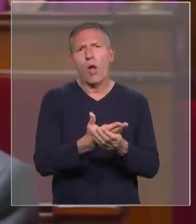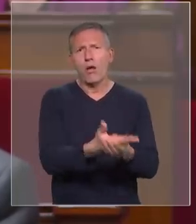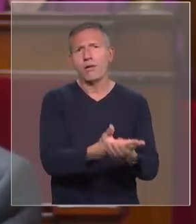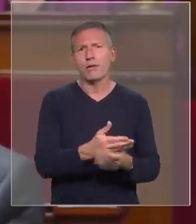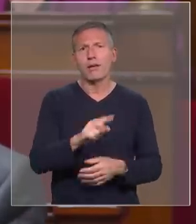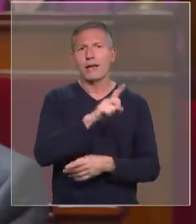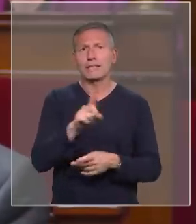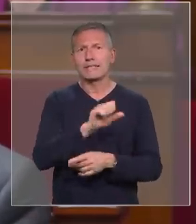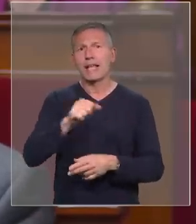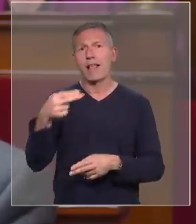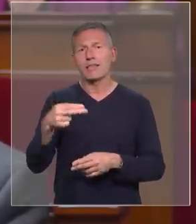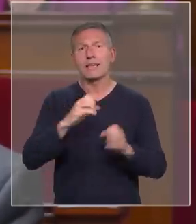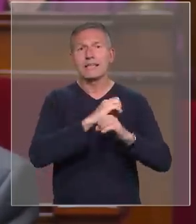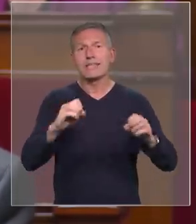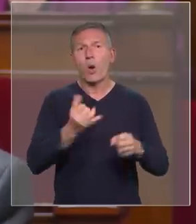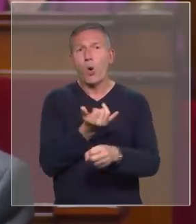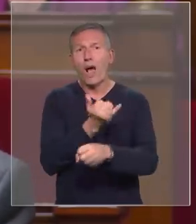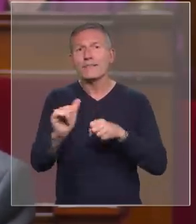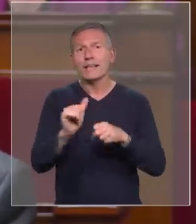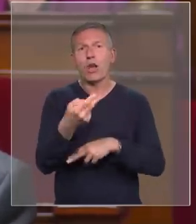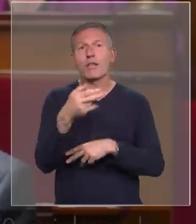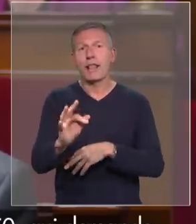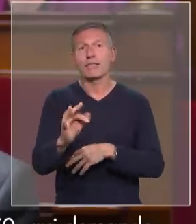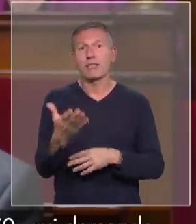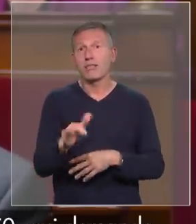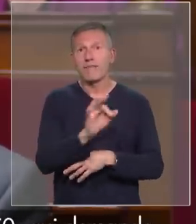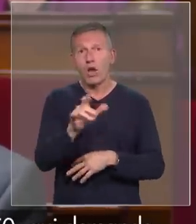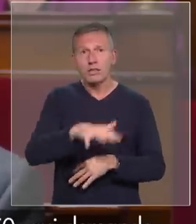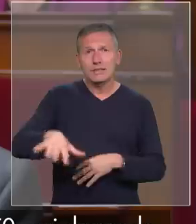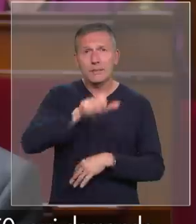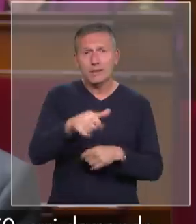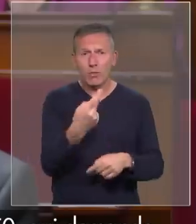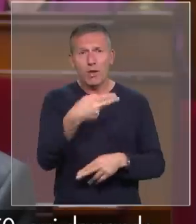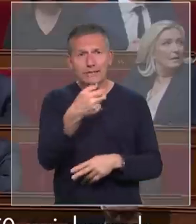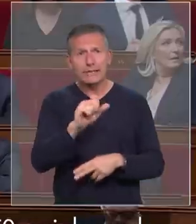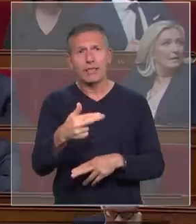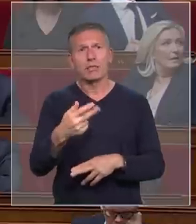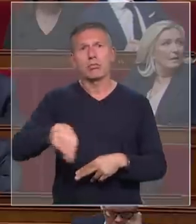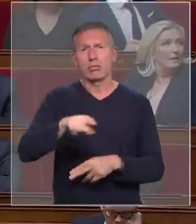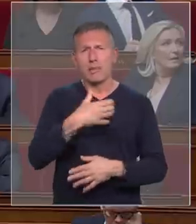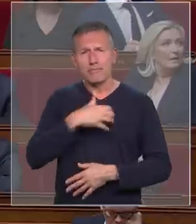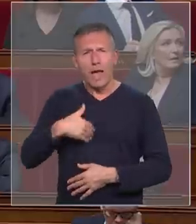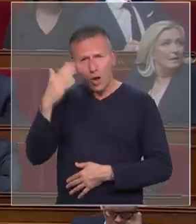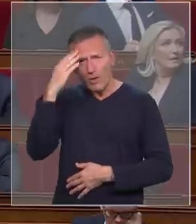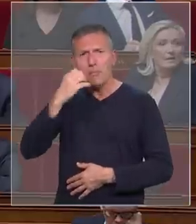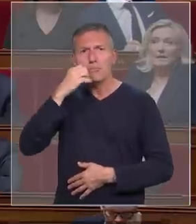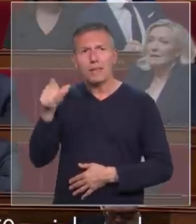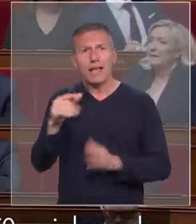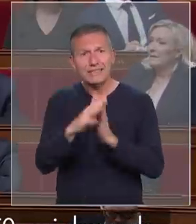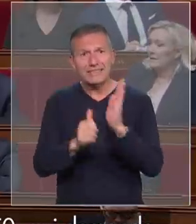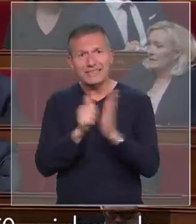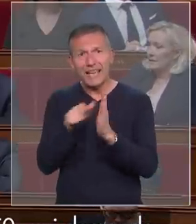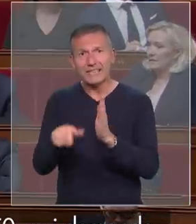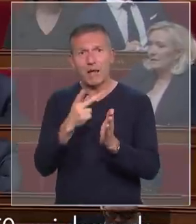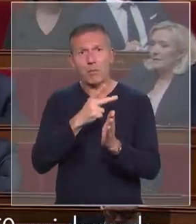zéro artificialisation nette. Les Français ne connaissent pas encore ce sigle, mais nos maires le connaissent et savent que ce sigle est en